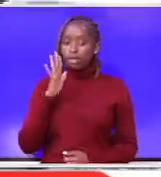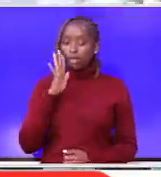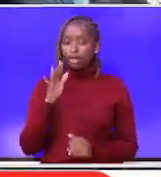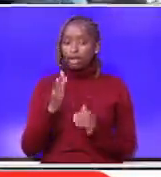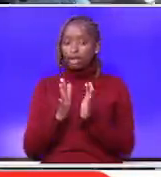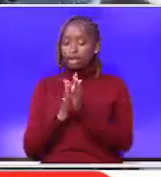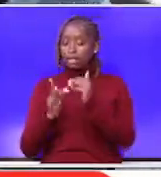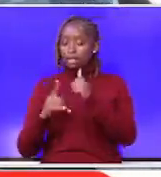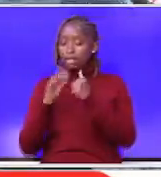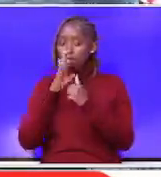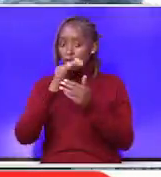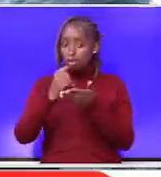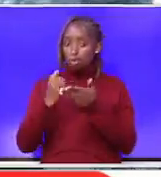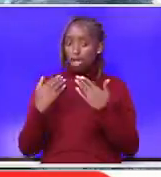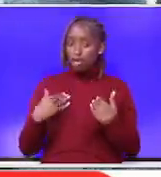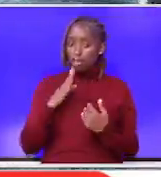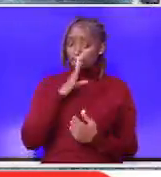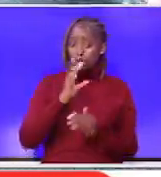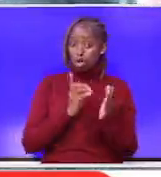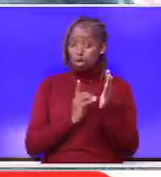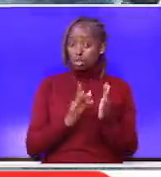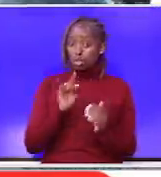vitengo sita, wakiwemo madaktari